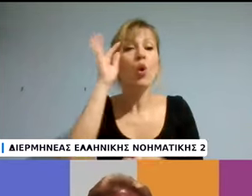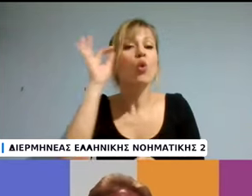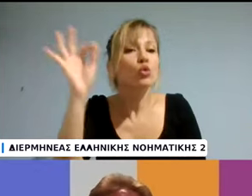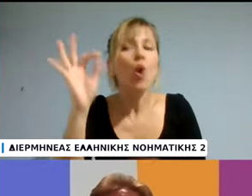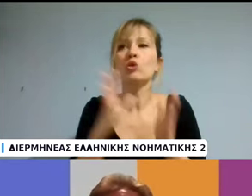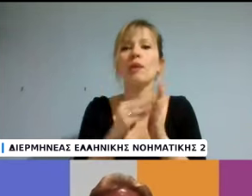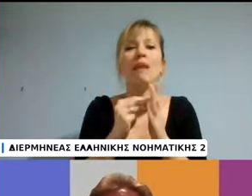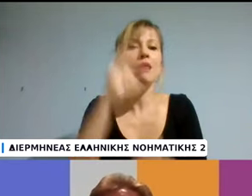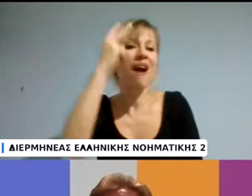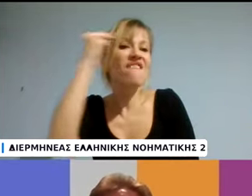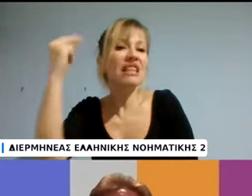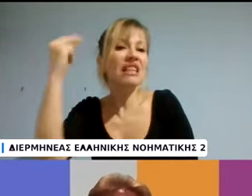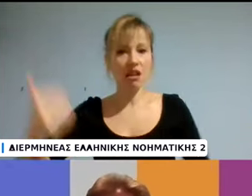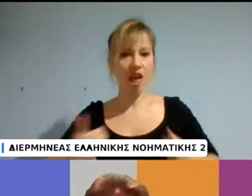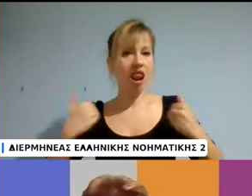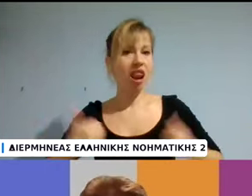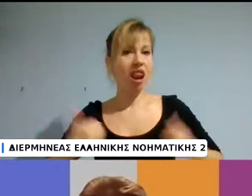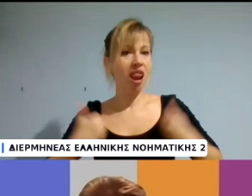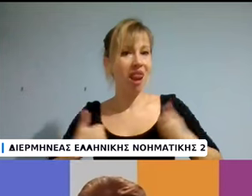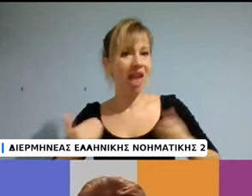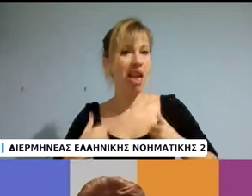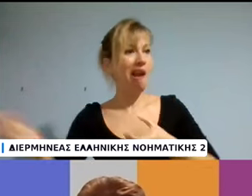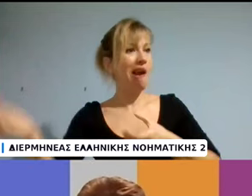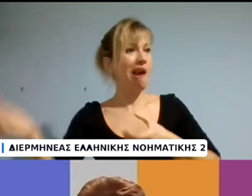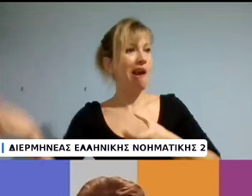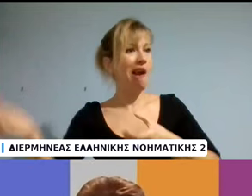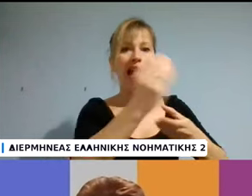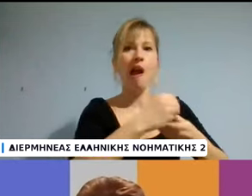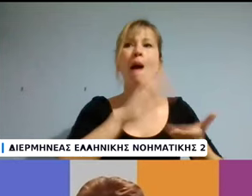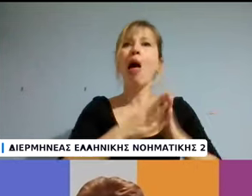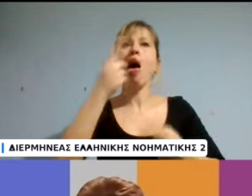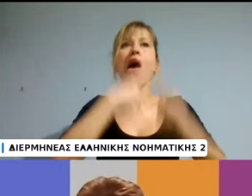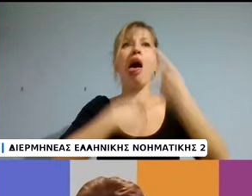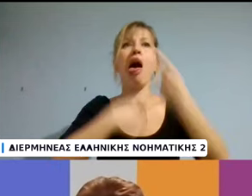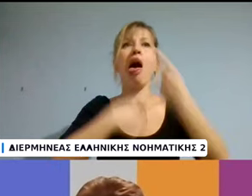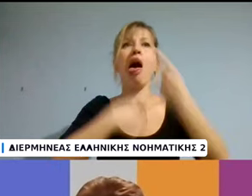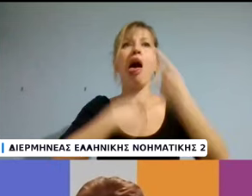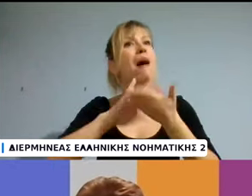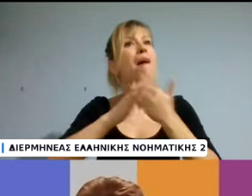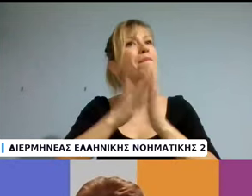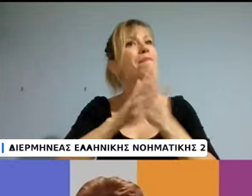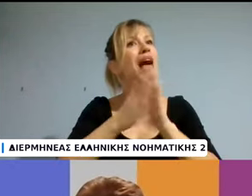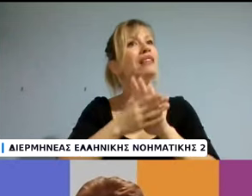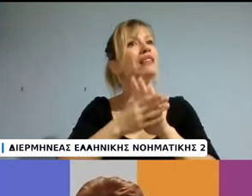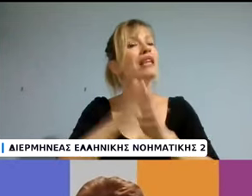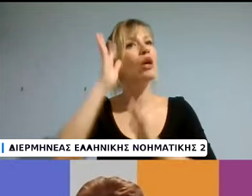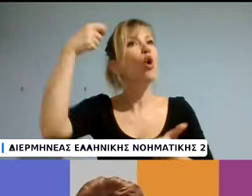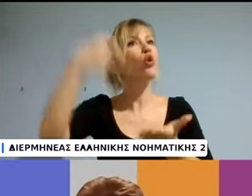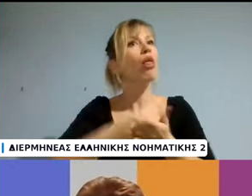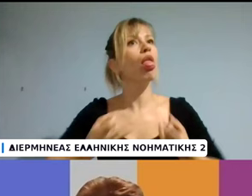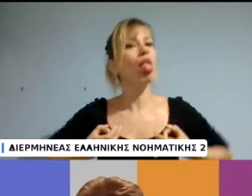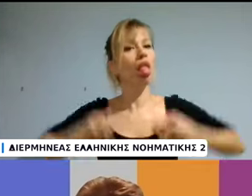σε πρακτικές μέσα σε εταιρείες χωρίς πληρωμή και αυτό να είναι ένα αποτέλεσμα που φτάνει τελικά